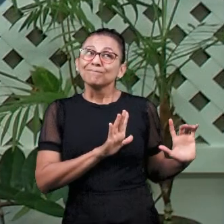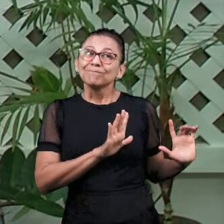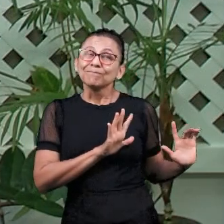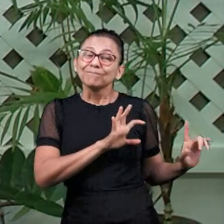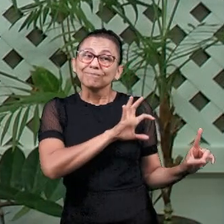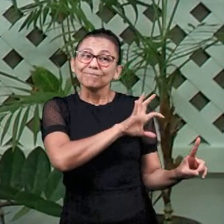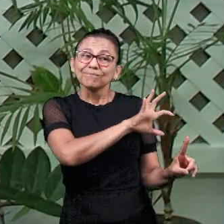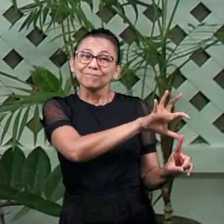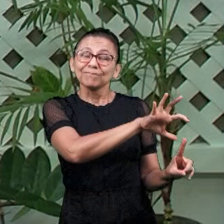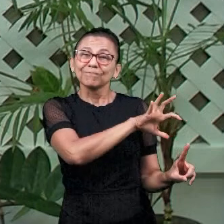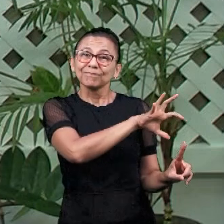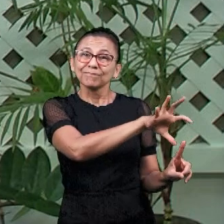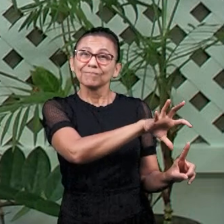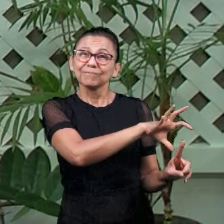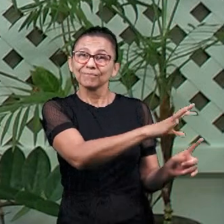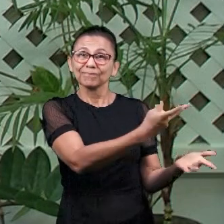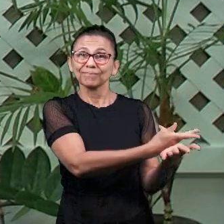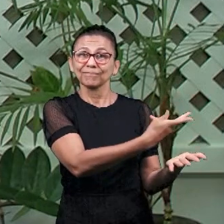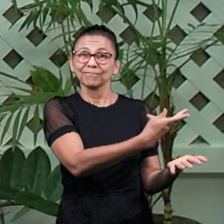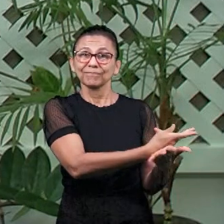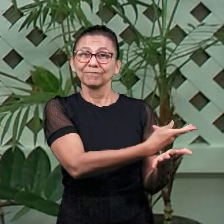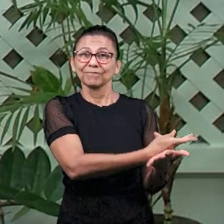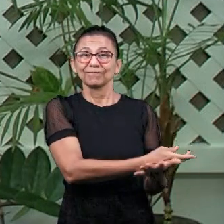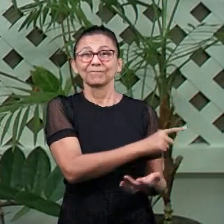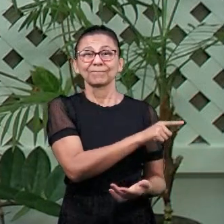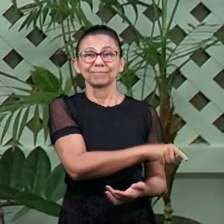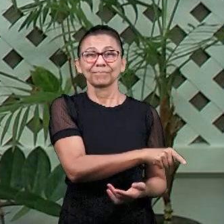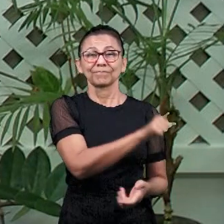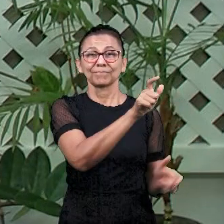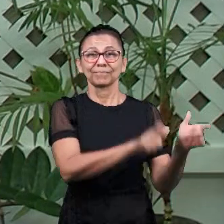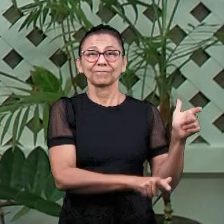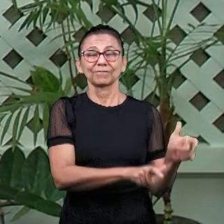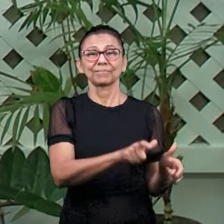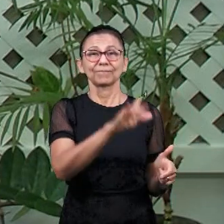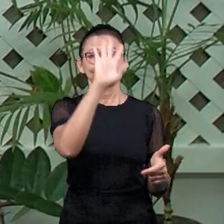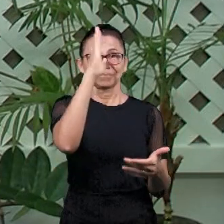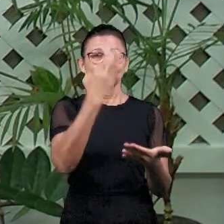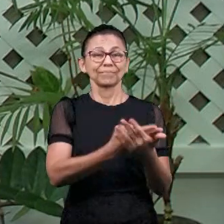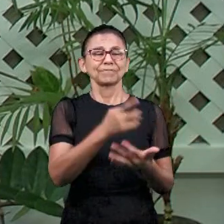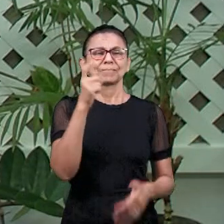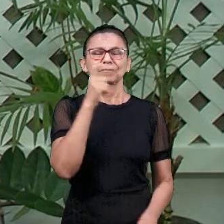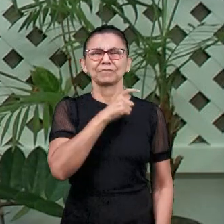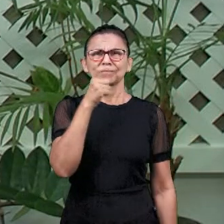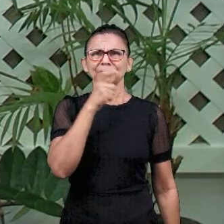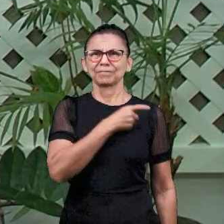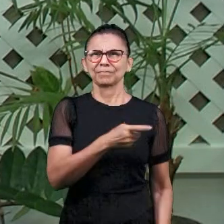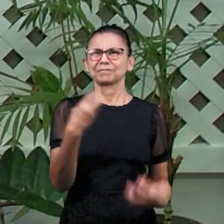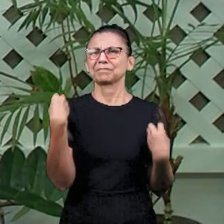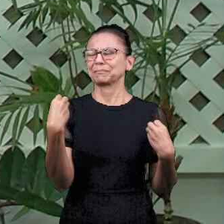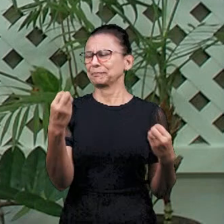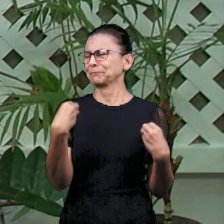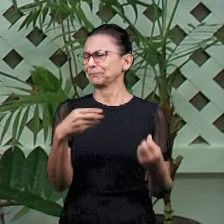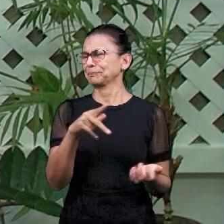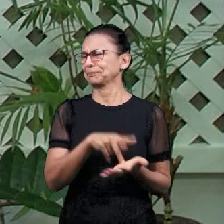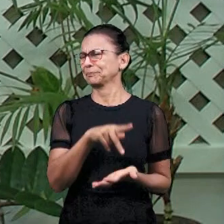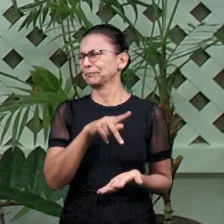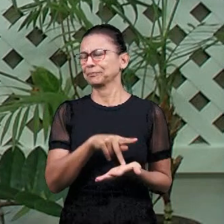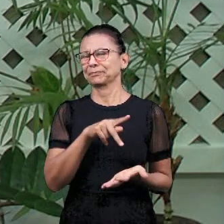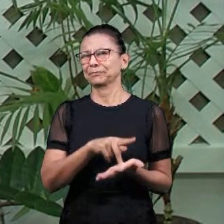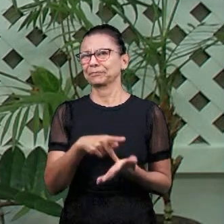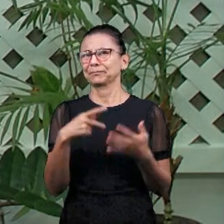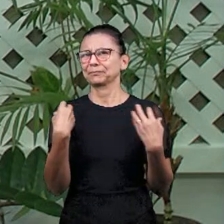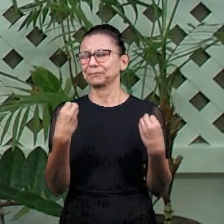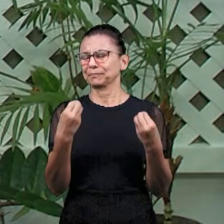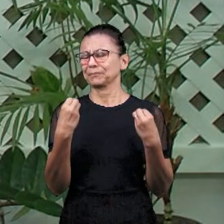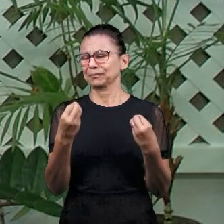qu'il croie dans le mensonge. La vérité n'importe plus. Ils sont fatigués de la vérité. Ils ne veulent plus la